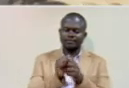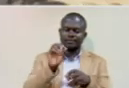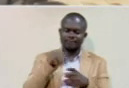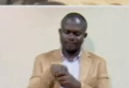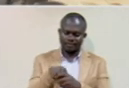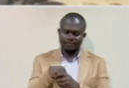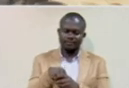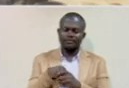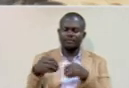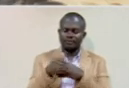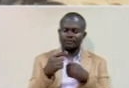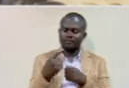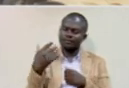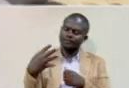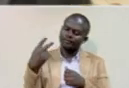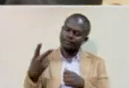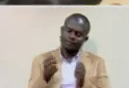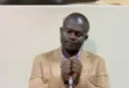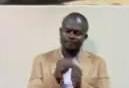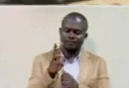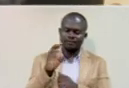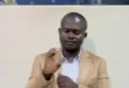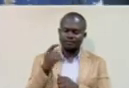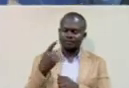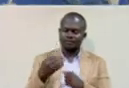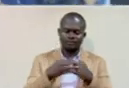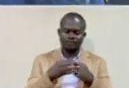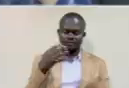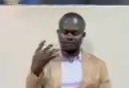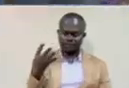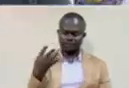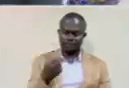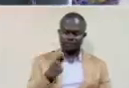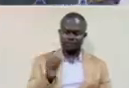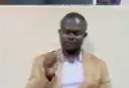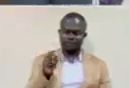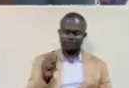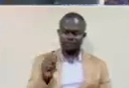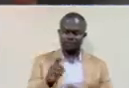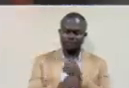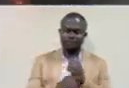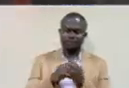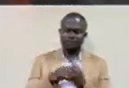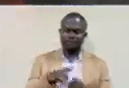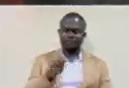ibyumba 152, ndetse n'ubwiherero 184. Herman Ndayisaba, mu karere ka Gicumbi.